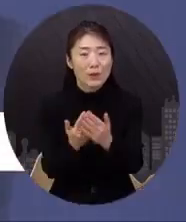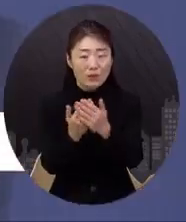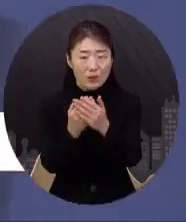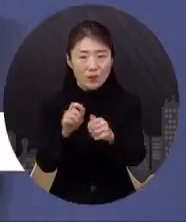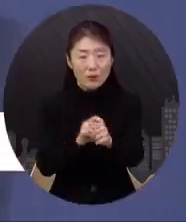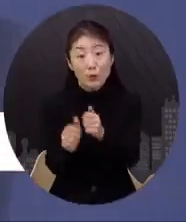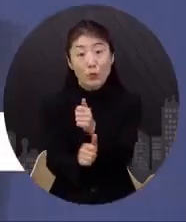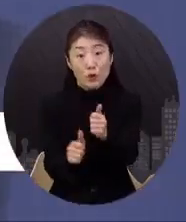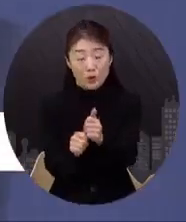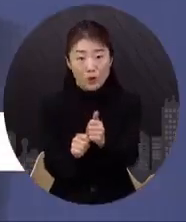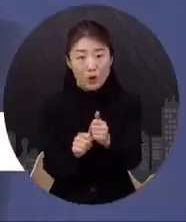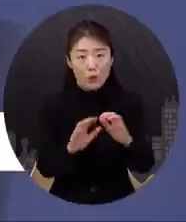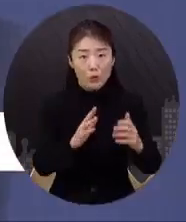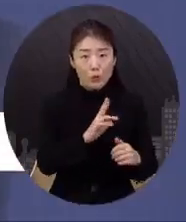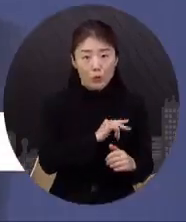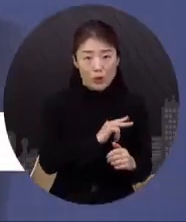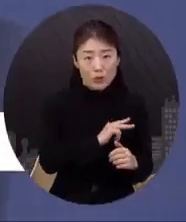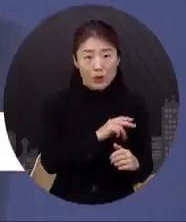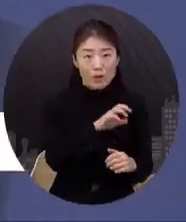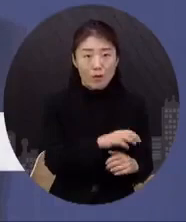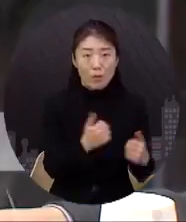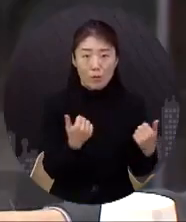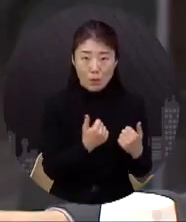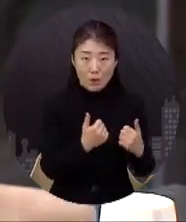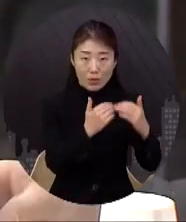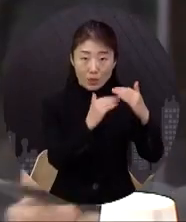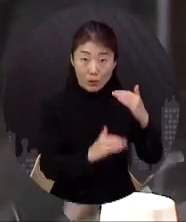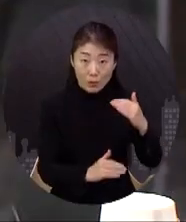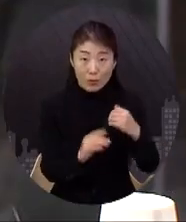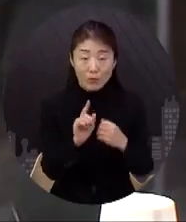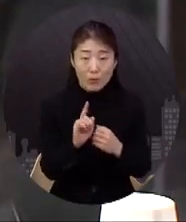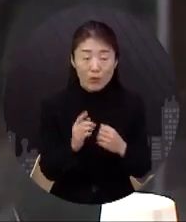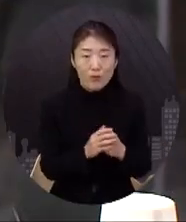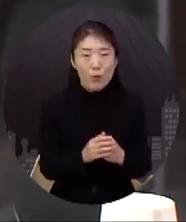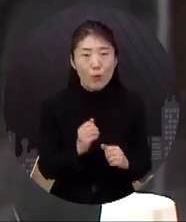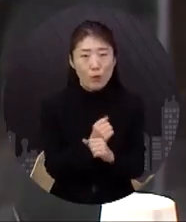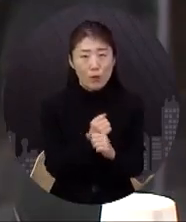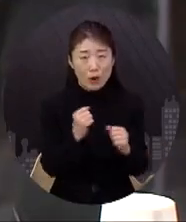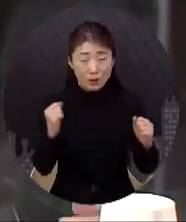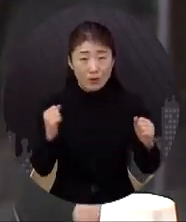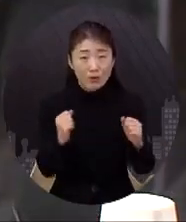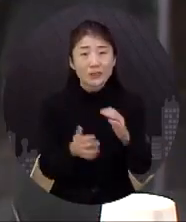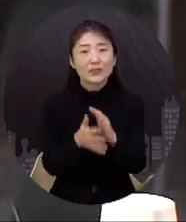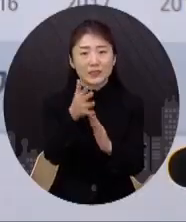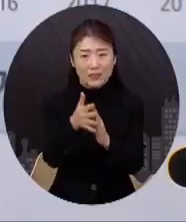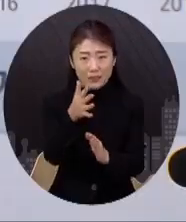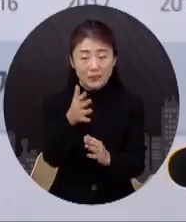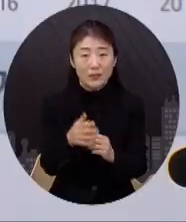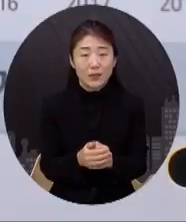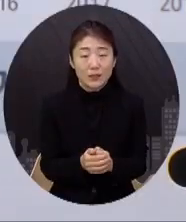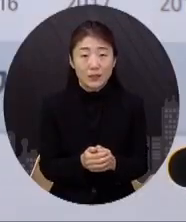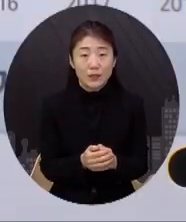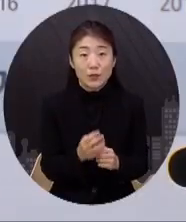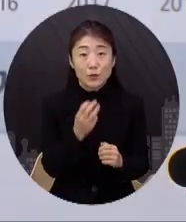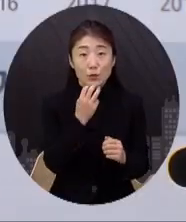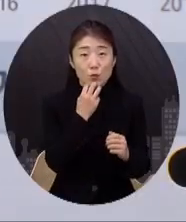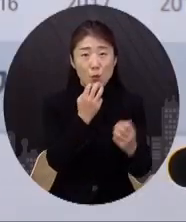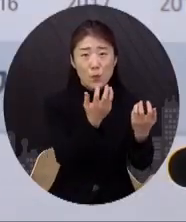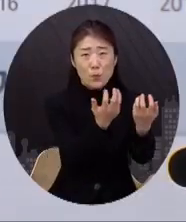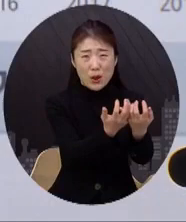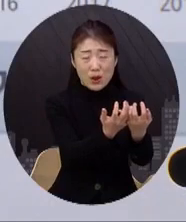국가균형발전특별위원회가 국회에서 마련한 토론회의 주요 내용은 초광역협력, 메가시티입니다. 수도권